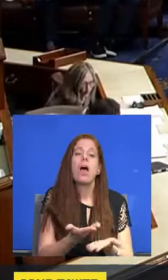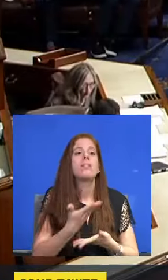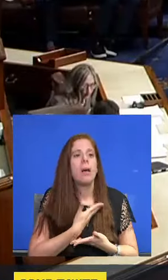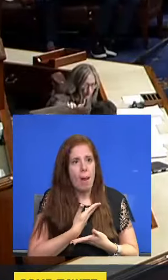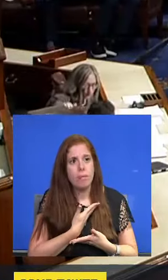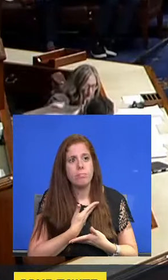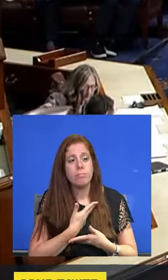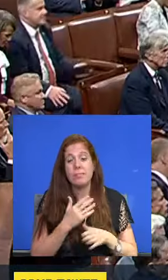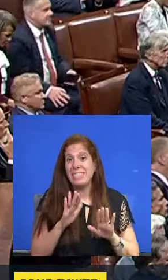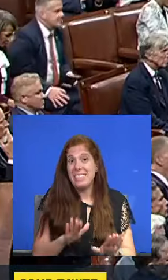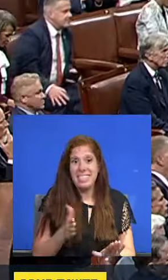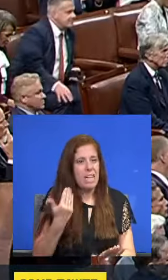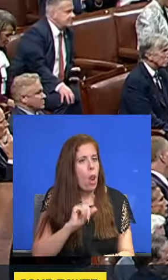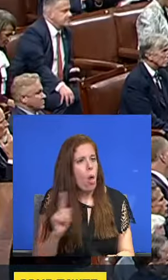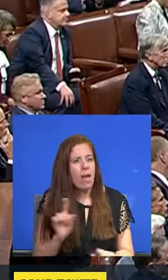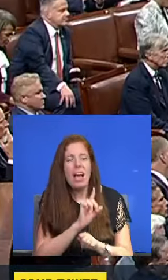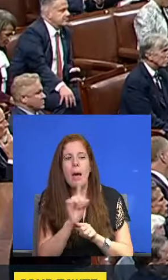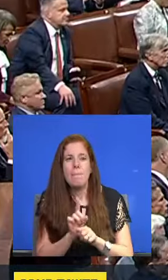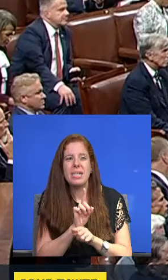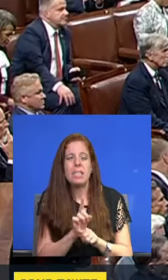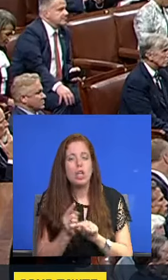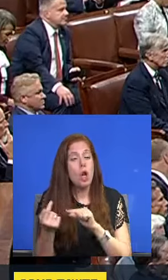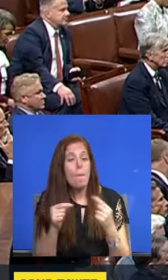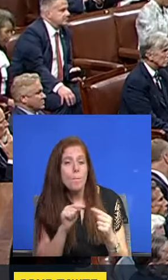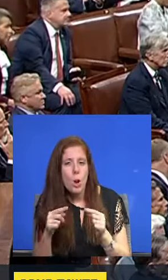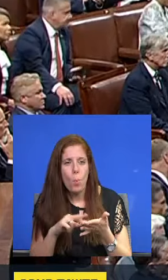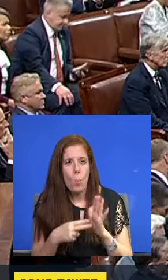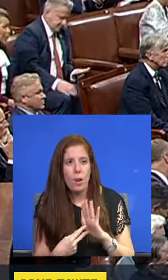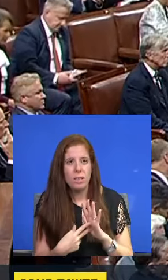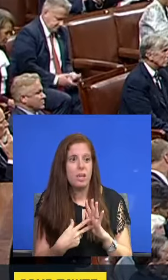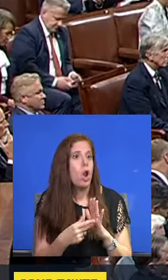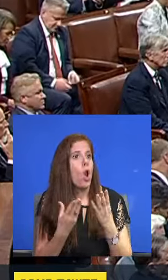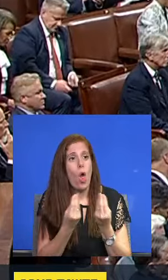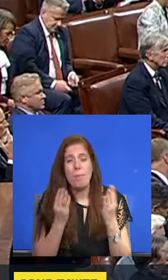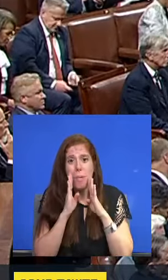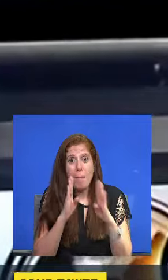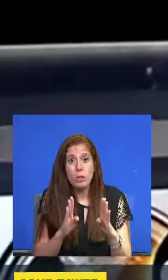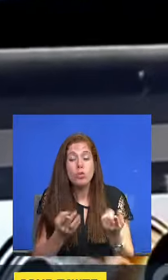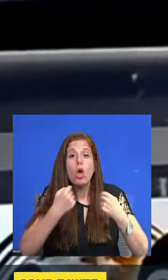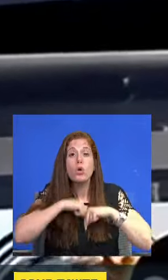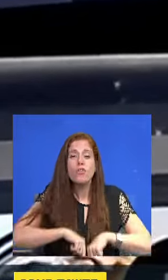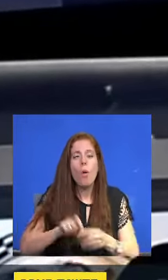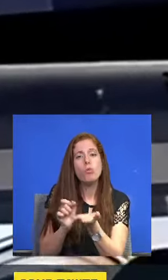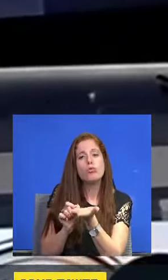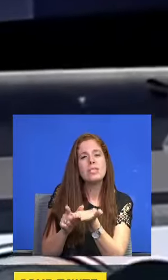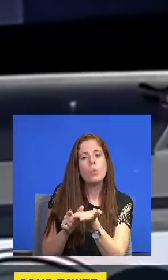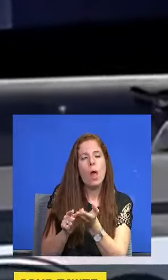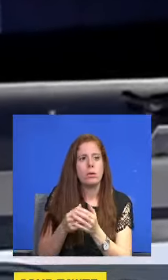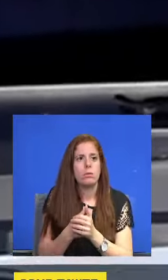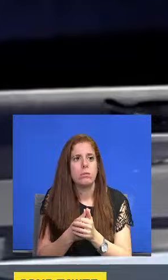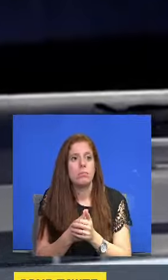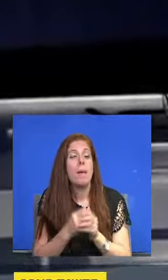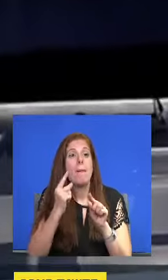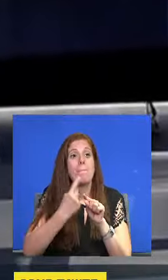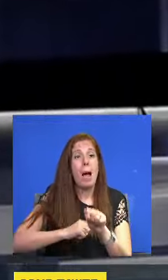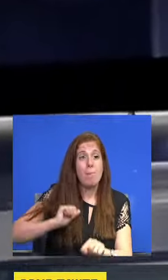כזאת עוד לא הייתה. גם בעידן של פילוג פוליטי לא רבים האמינו שיושב הראש יסולק מכיסאו. For the first time in US history, the